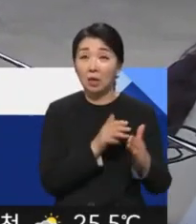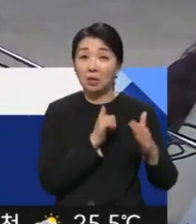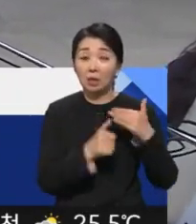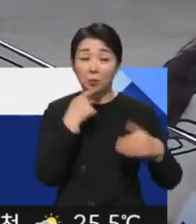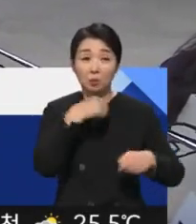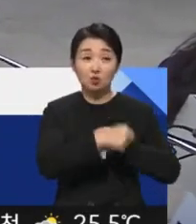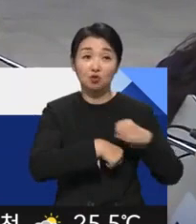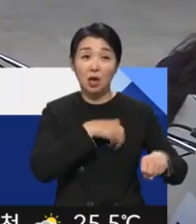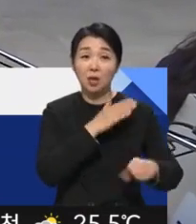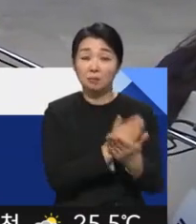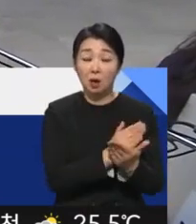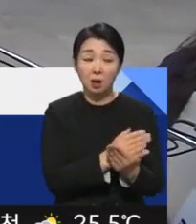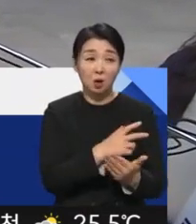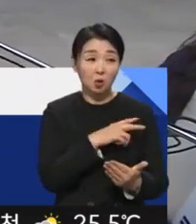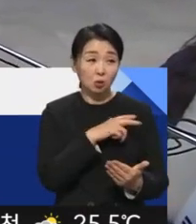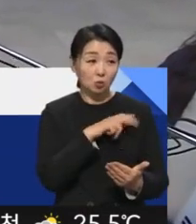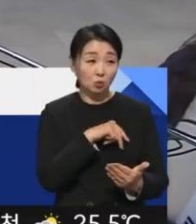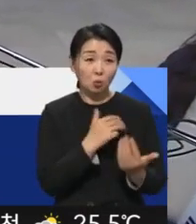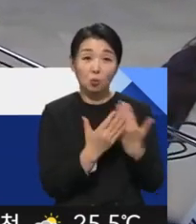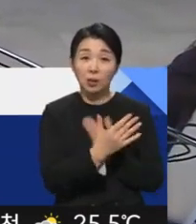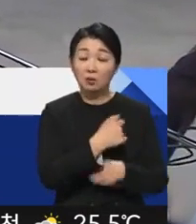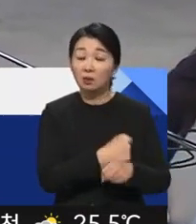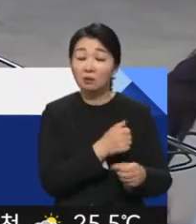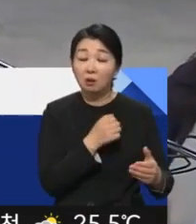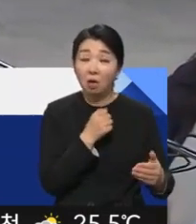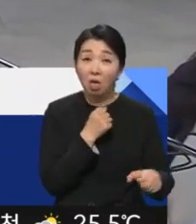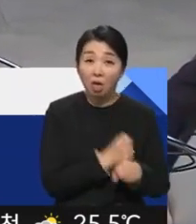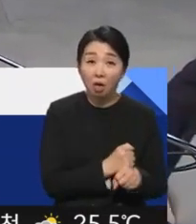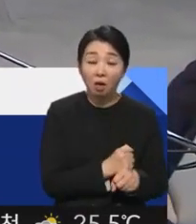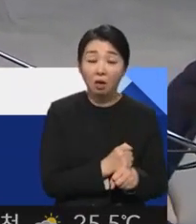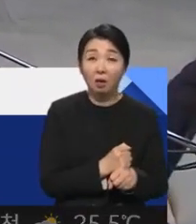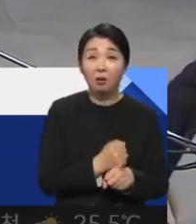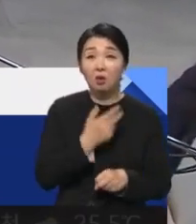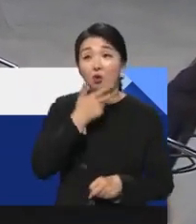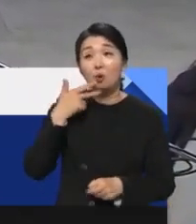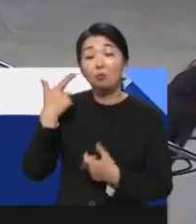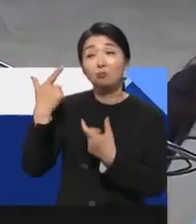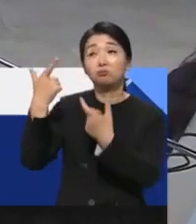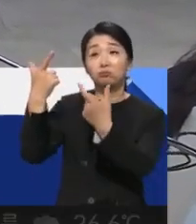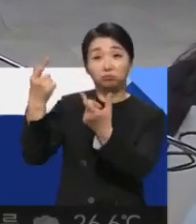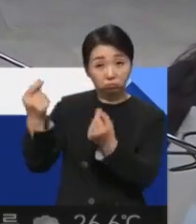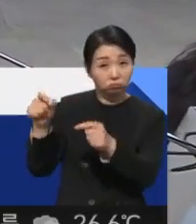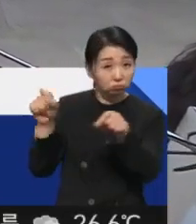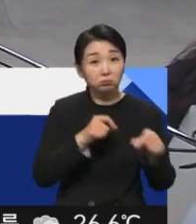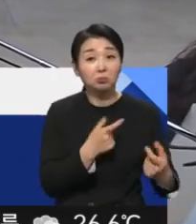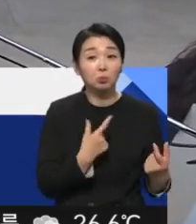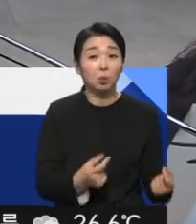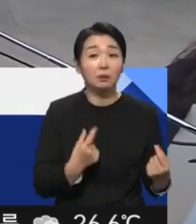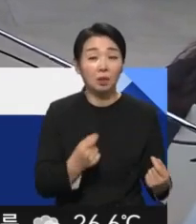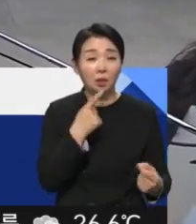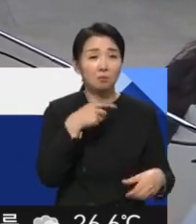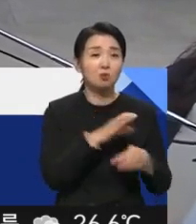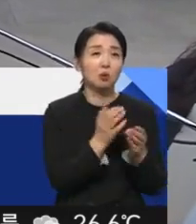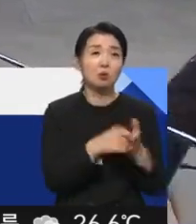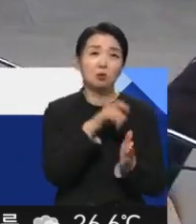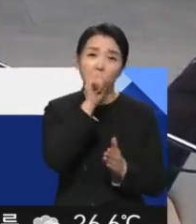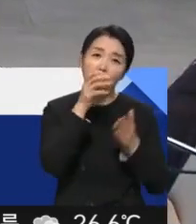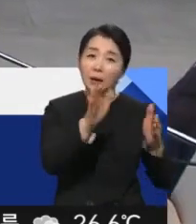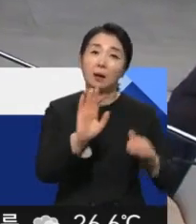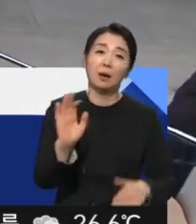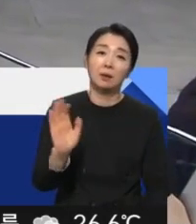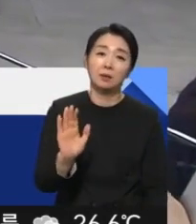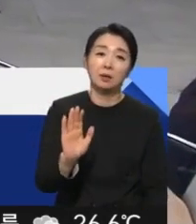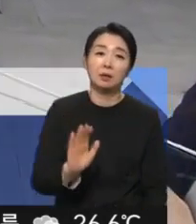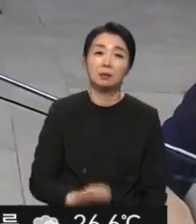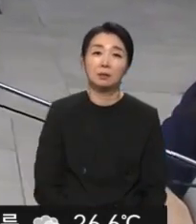그냥 총회에서 결정하자. 그러면 우리가 브렉시트 같은 그런 결과를 낼 수 있다. 그게 민주당을 위해서 좋은 방향이 아니다. 이렇게 얘기를